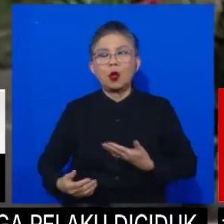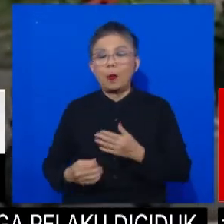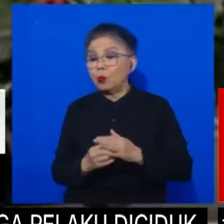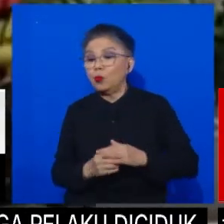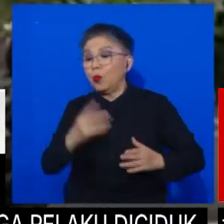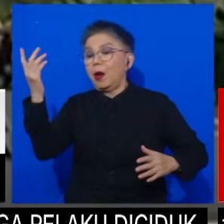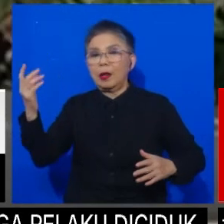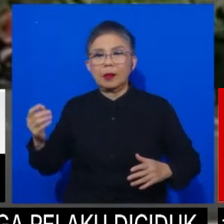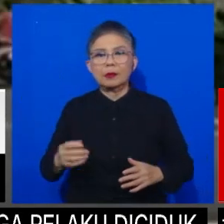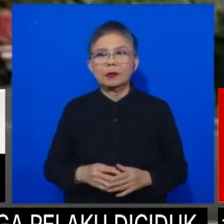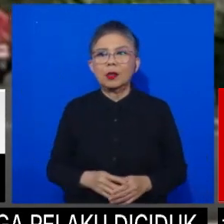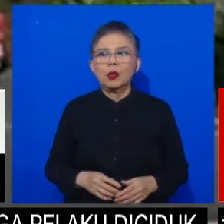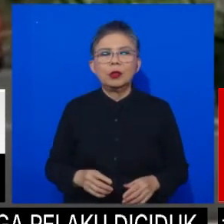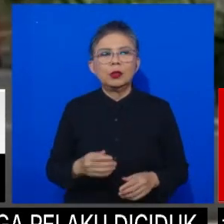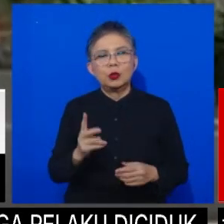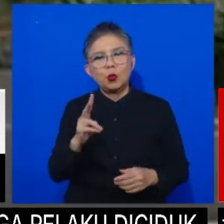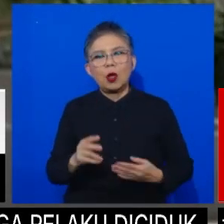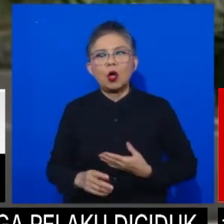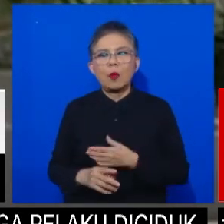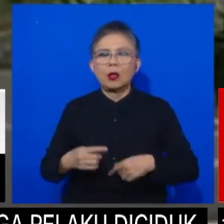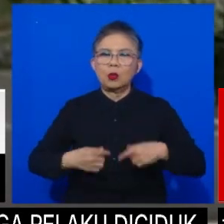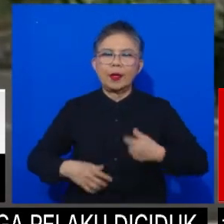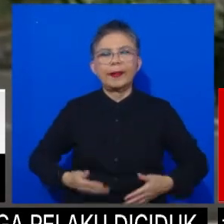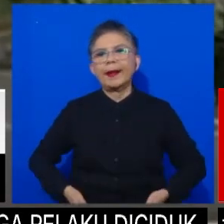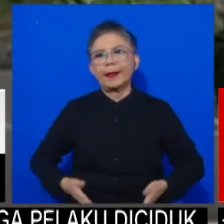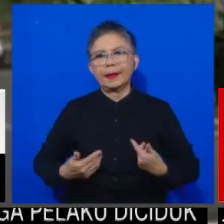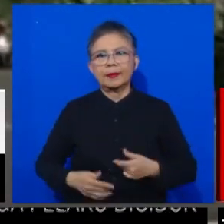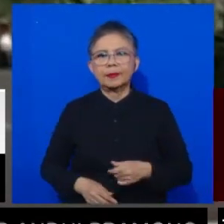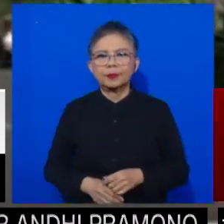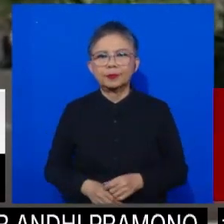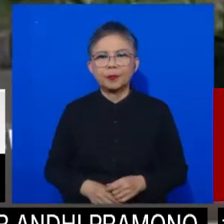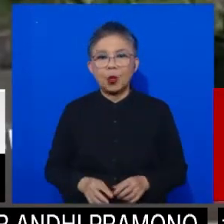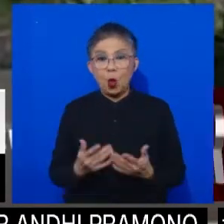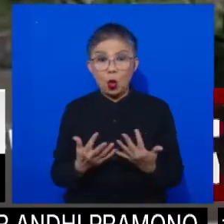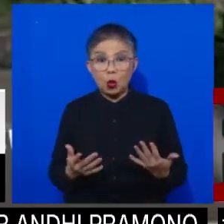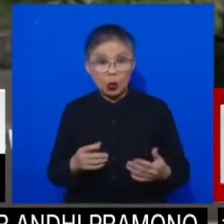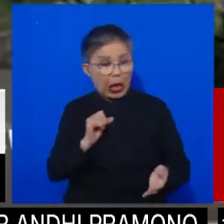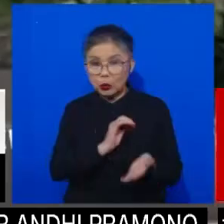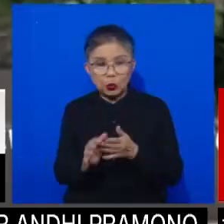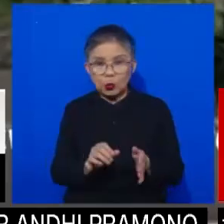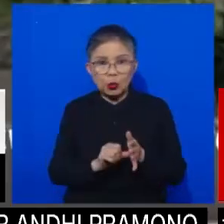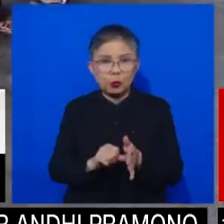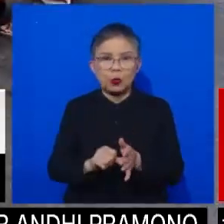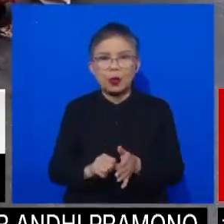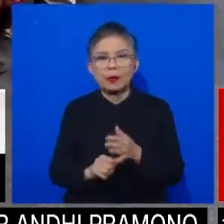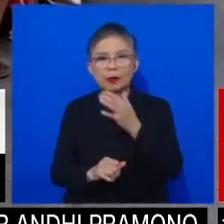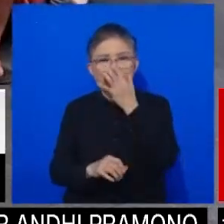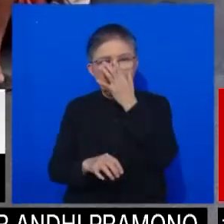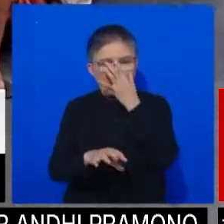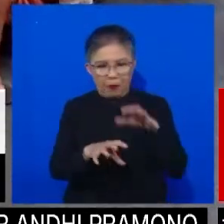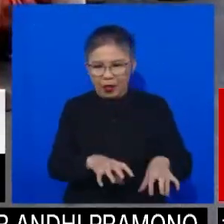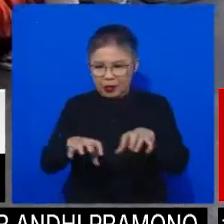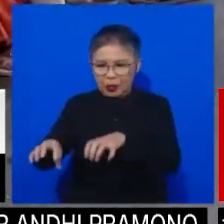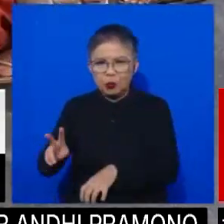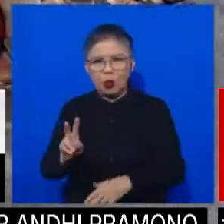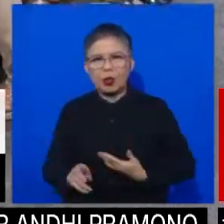terlempar. Beruntung, kedua korban hanya mengalami luka ringan. Sejumlah warga yang melihat kejadian tersebut langsung mengevakuasi kedua